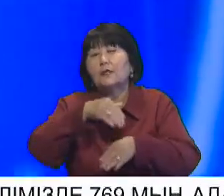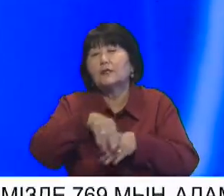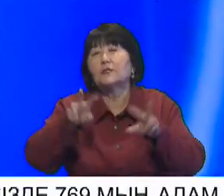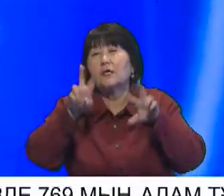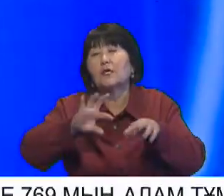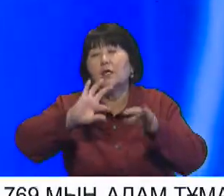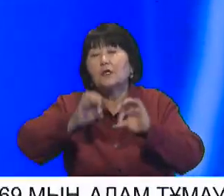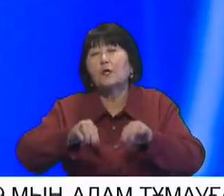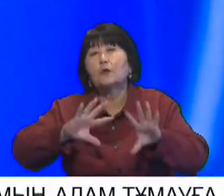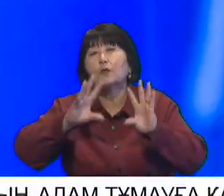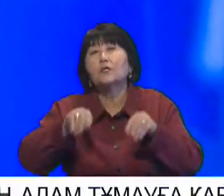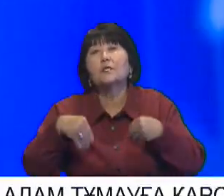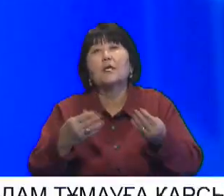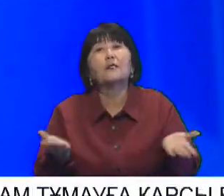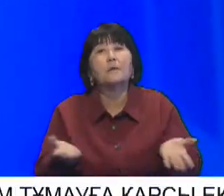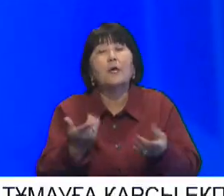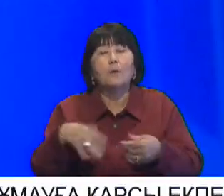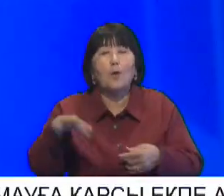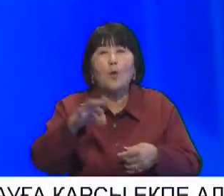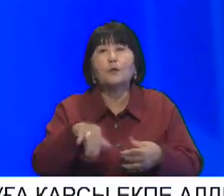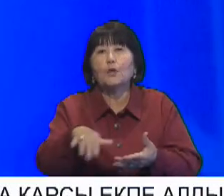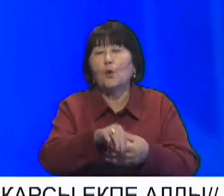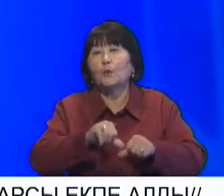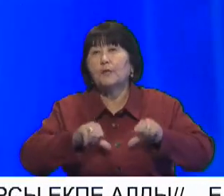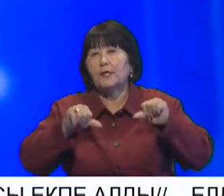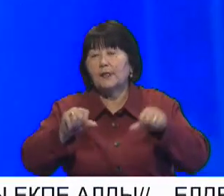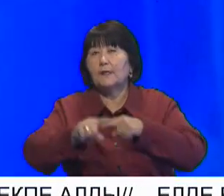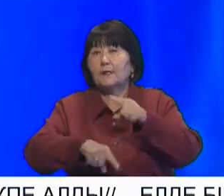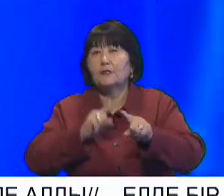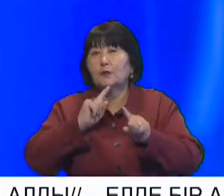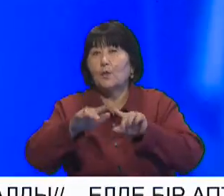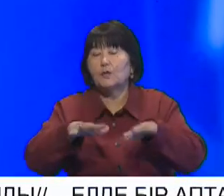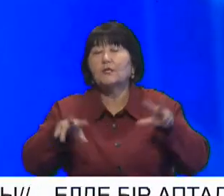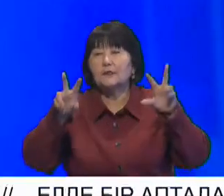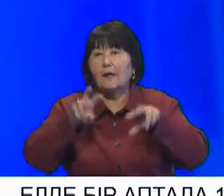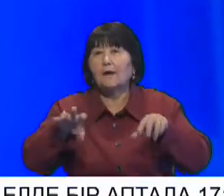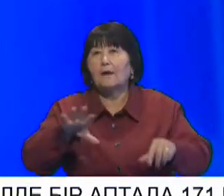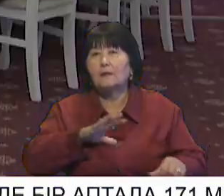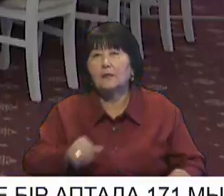талдау нәтижесі не берді? Бұл мәселелер облыстық қоғамдық кеңестің кезекті отырысында қаралды.